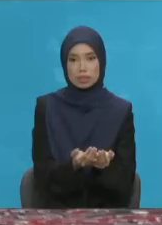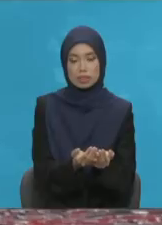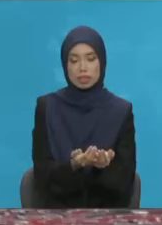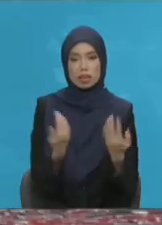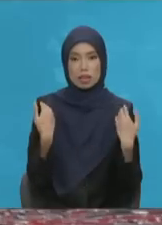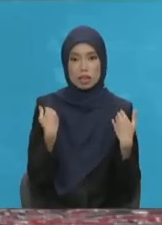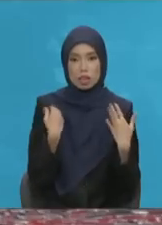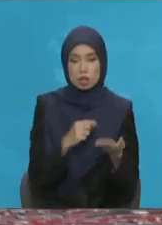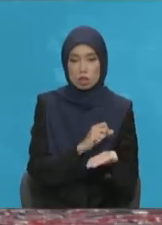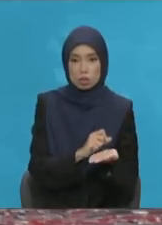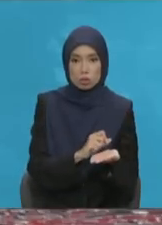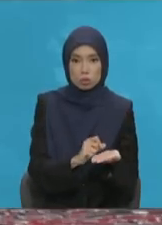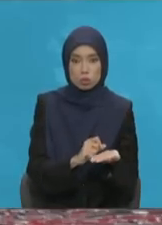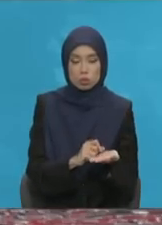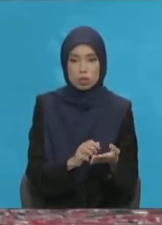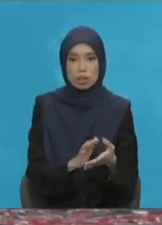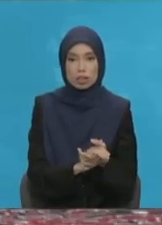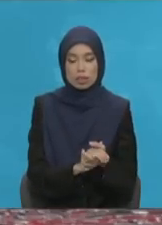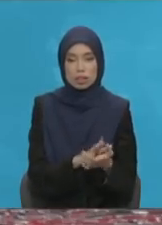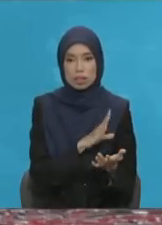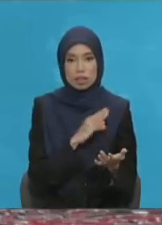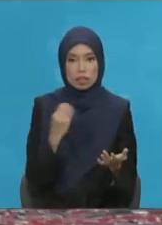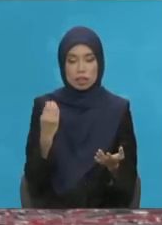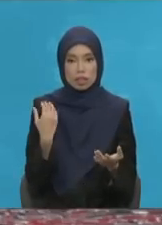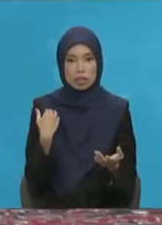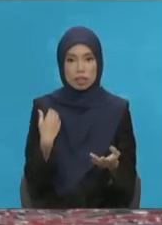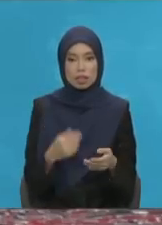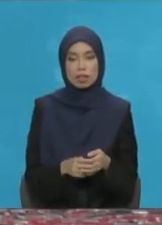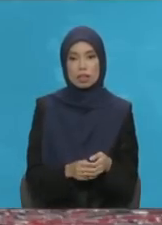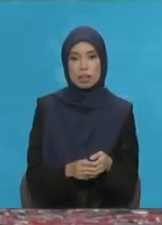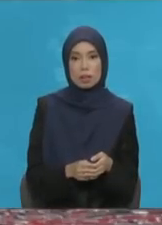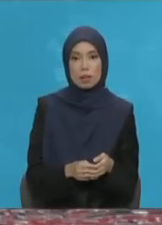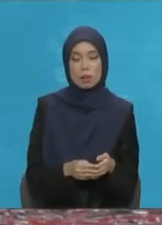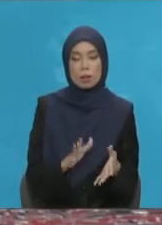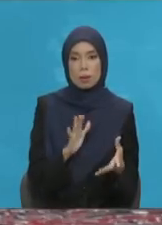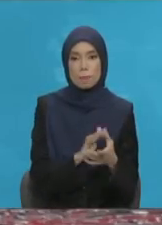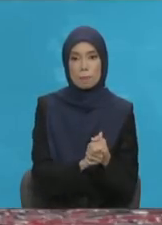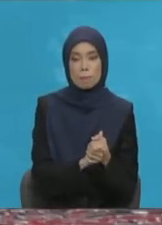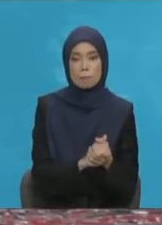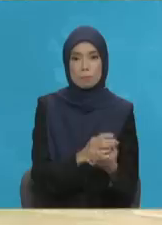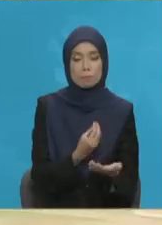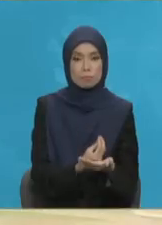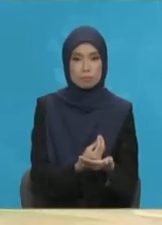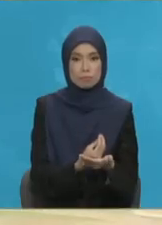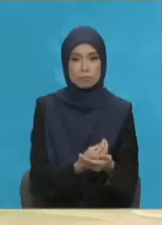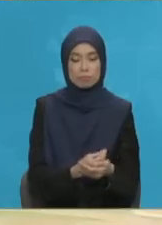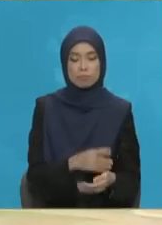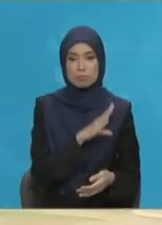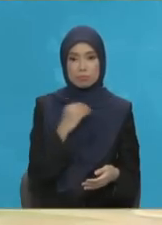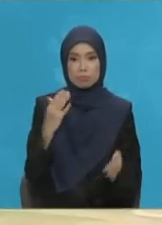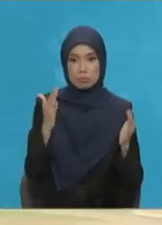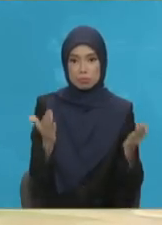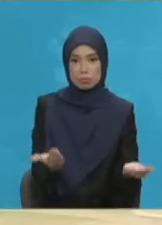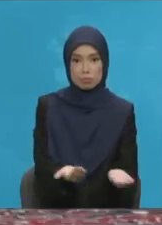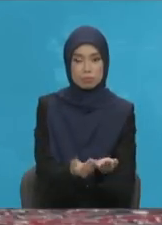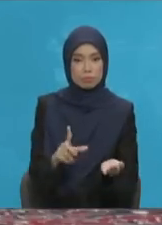atau Brian bangsa yang berisi 40 janar Gangsa bawa-bawaan dan ganti-gantian